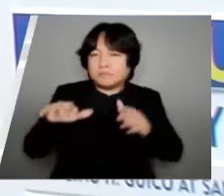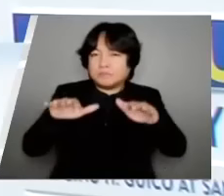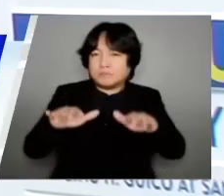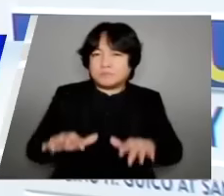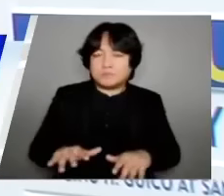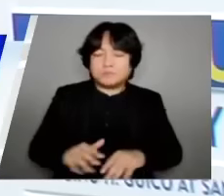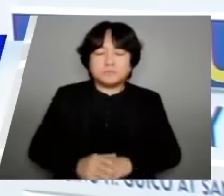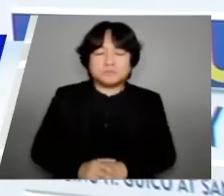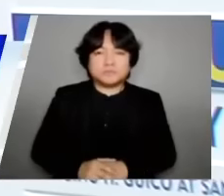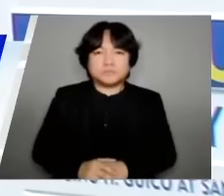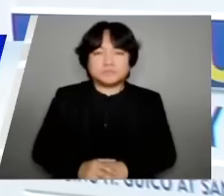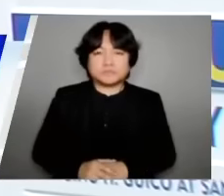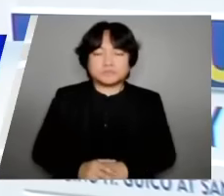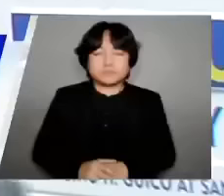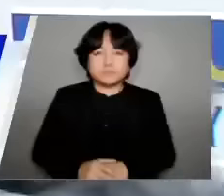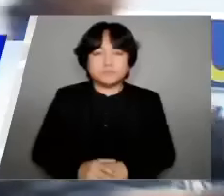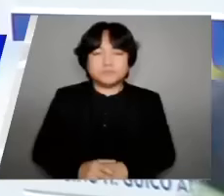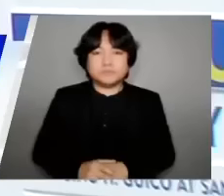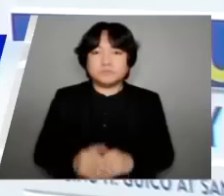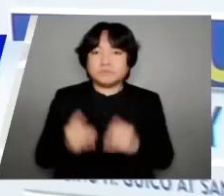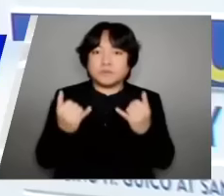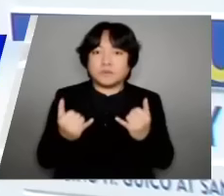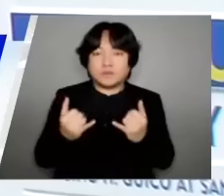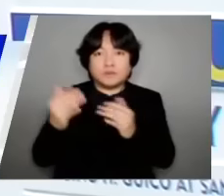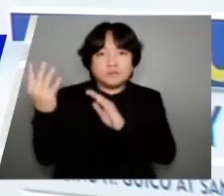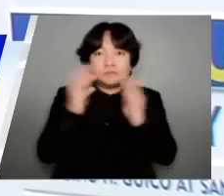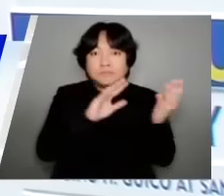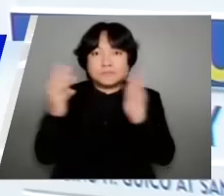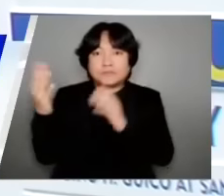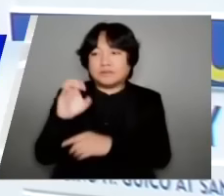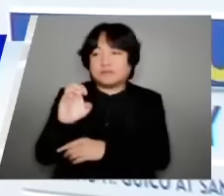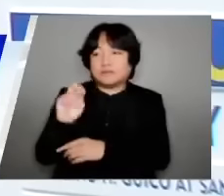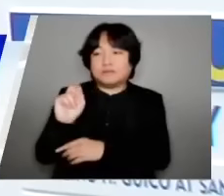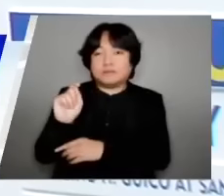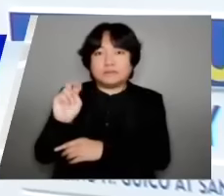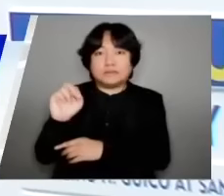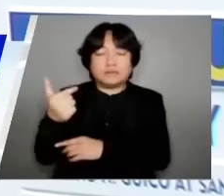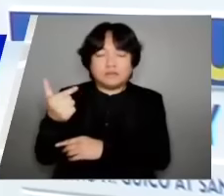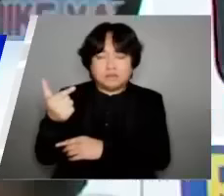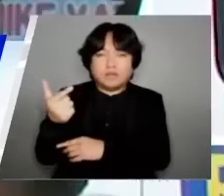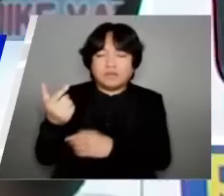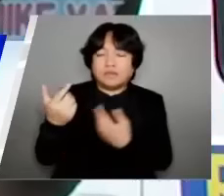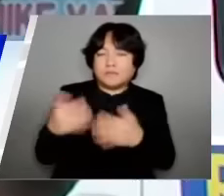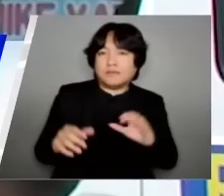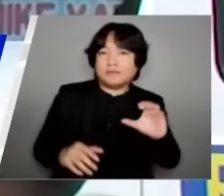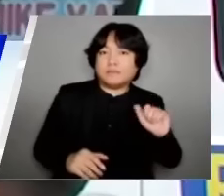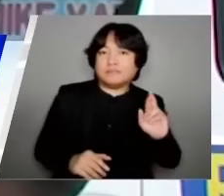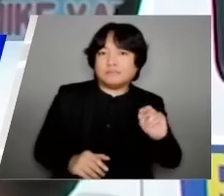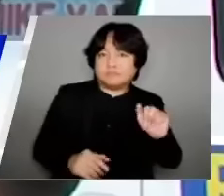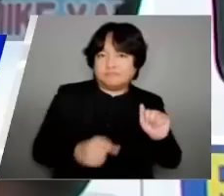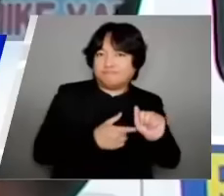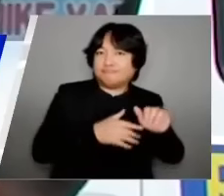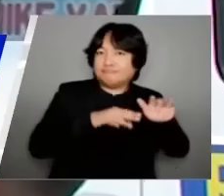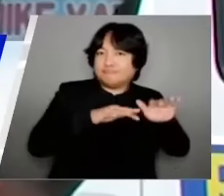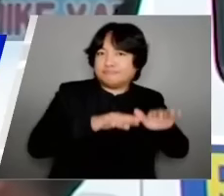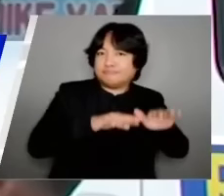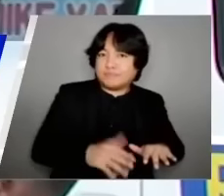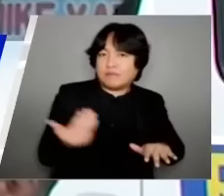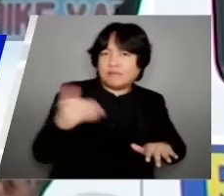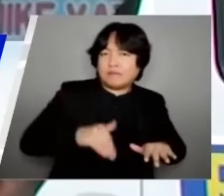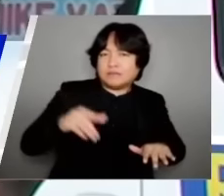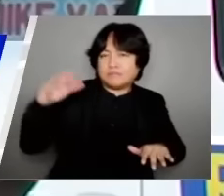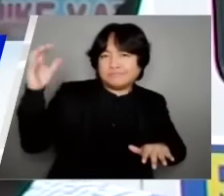moment talaga, bago dumating yung bagyong Enteng, nakarecover na po kami. Actually, nawala na rin talaga eh. Biglang ito, dumating naman bagyong Enteng.